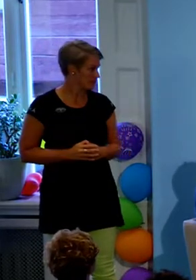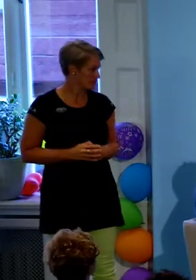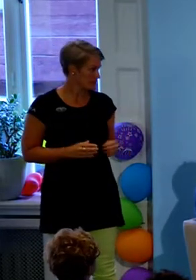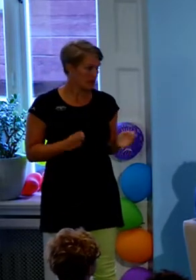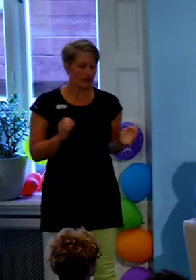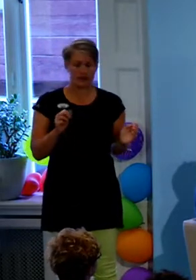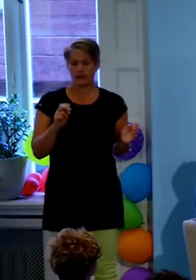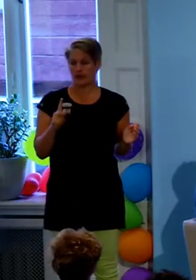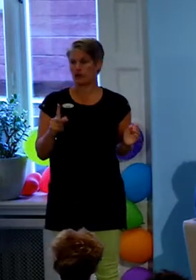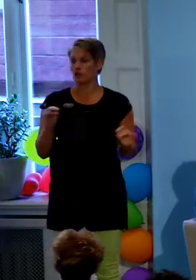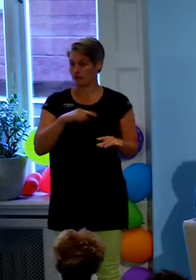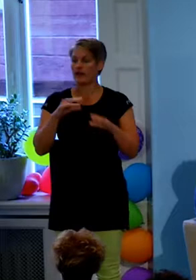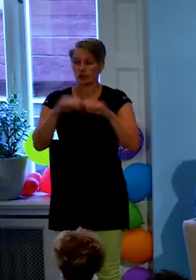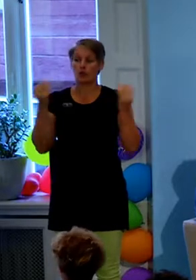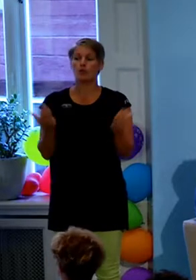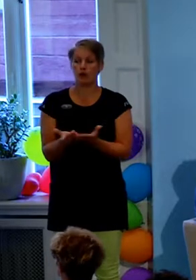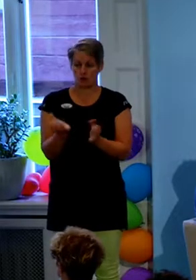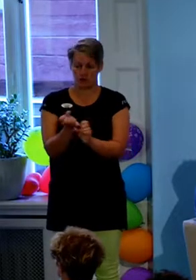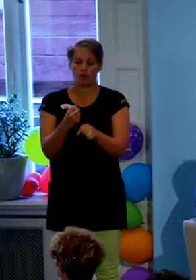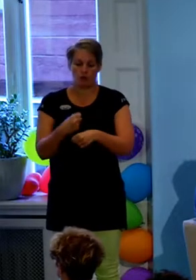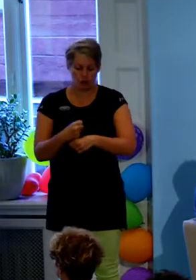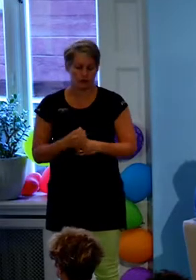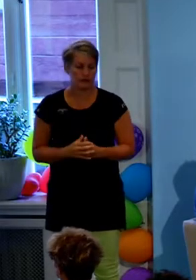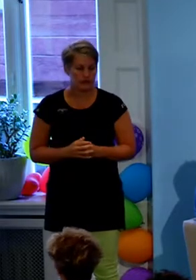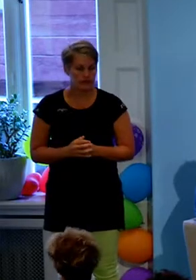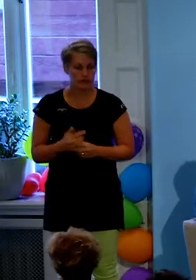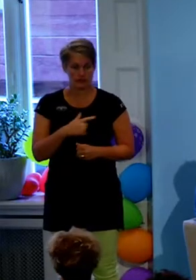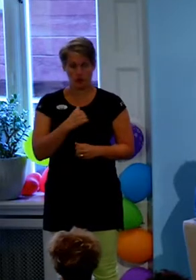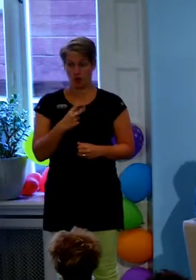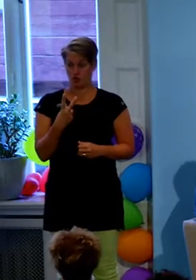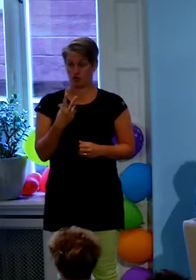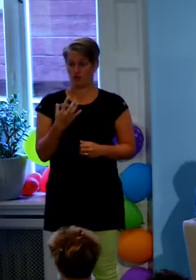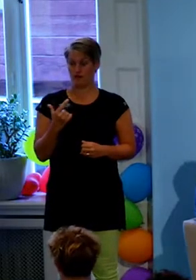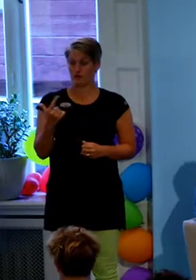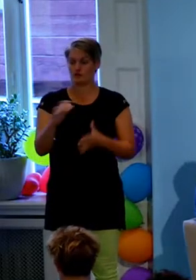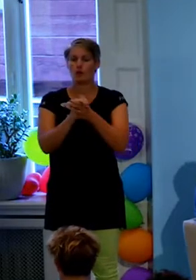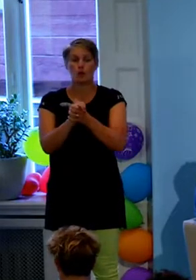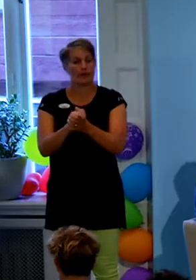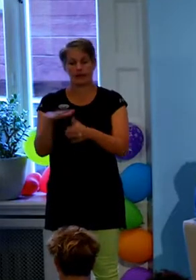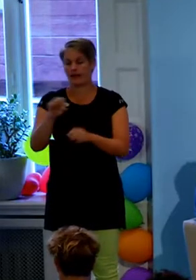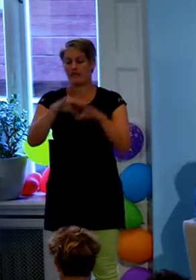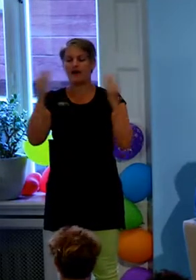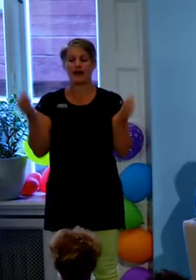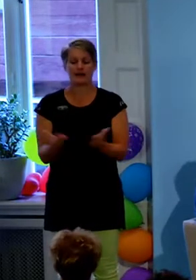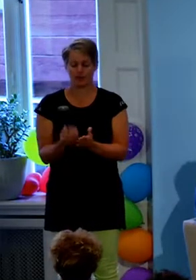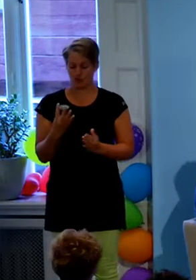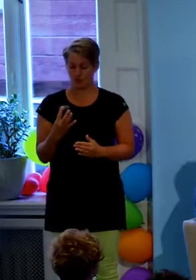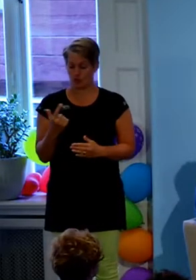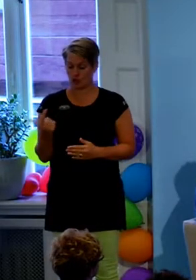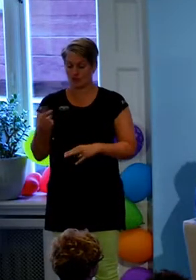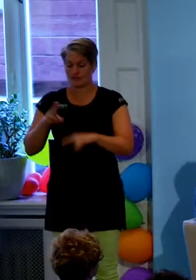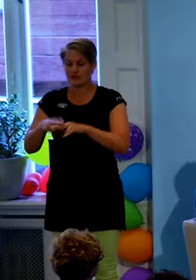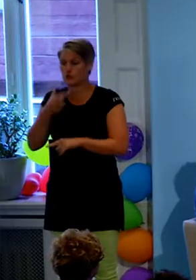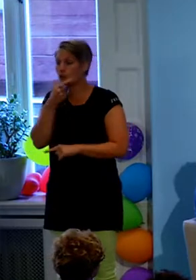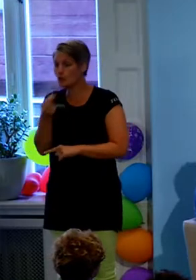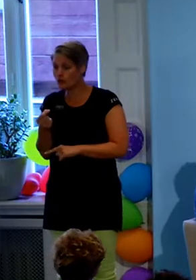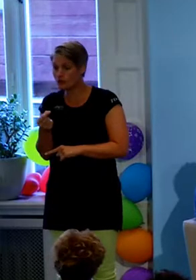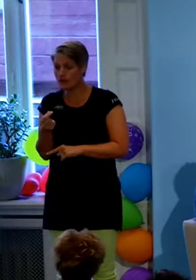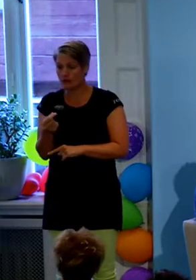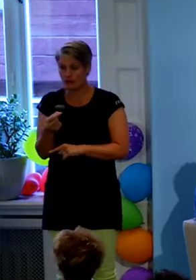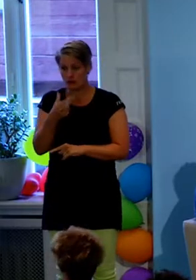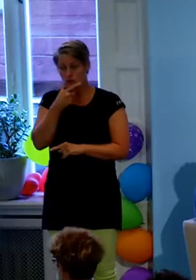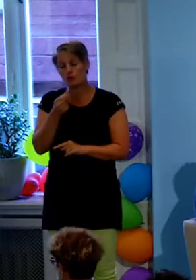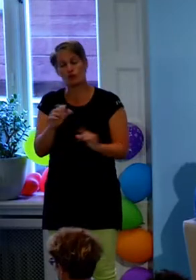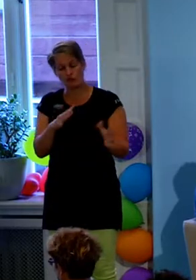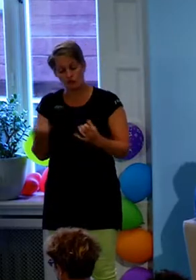jag absolut. Alltså, vi är ett globalt bolag, så att jag har ju 25 000 kollegor runt om i världen och 4 000 av dem sitter i Lund. Så Lund är fortfarande väldigt,